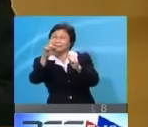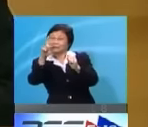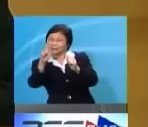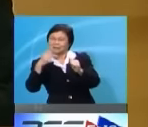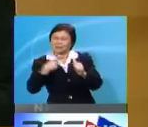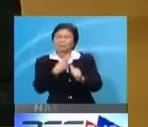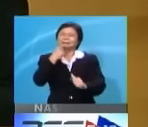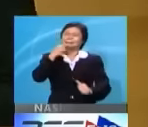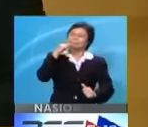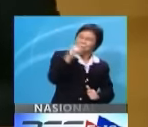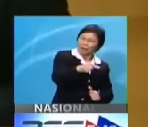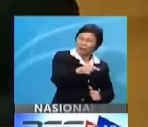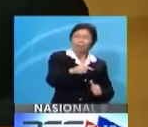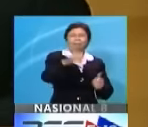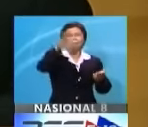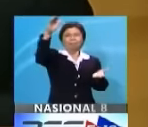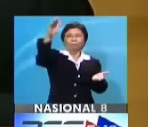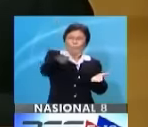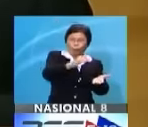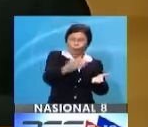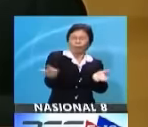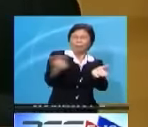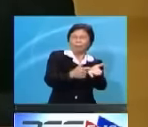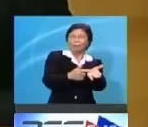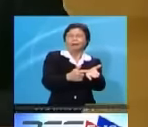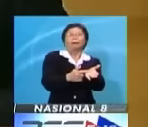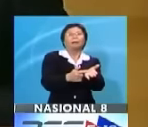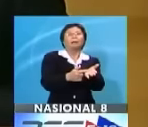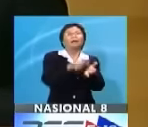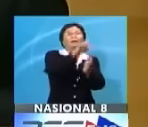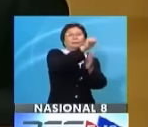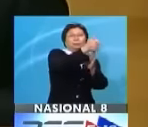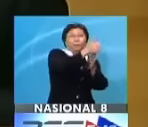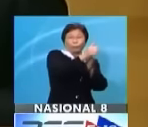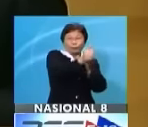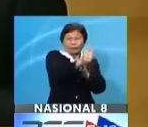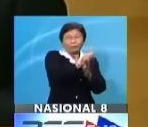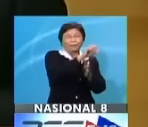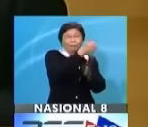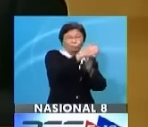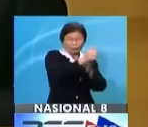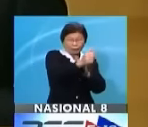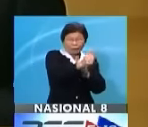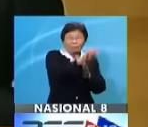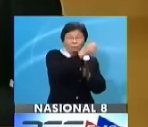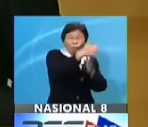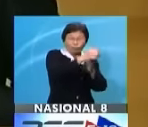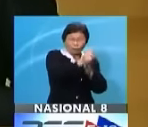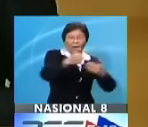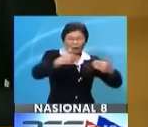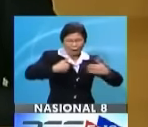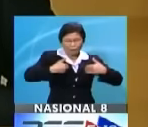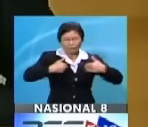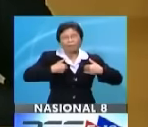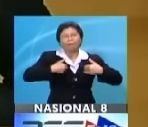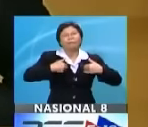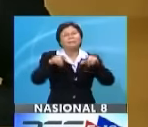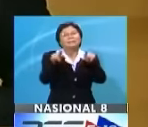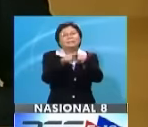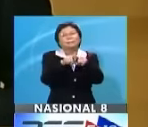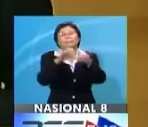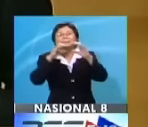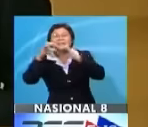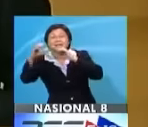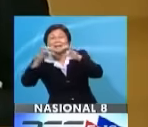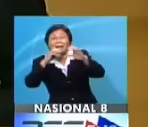dia turunkan lagi tarifnya supaya nilai RM10 yang mereka peroleh ini mempunyai nilai